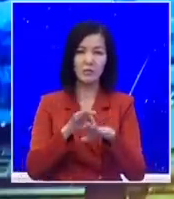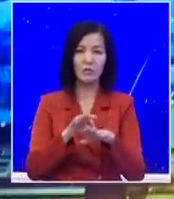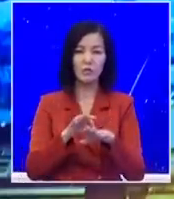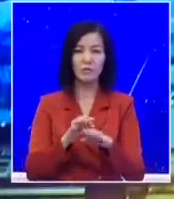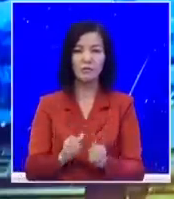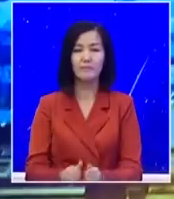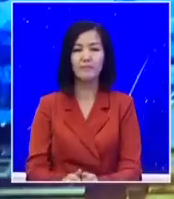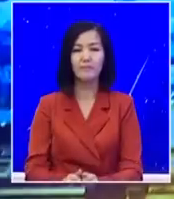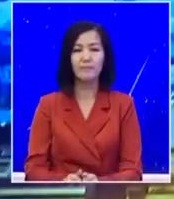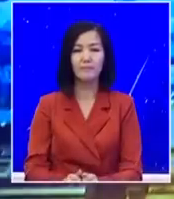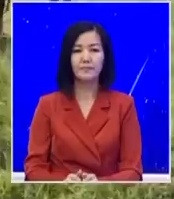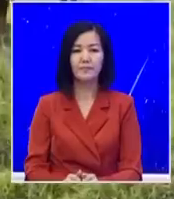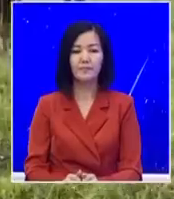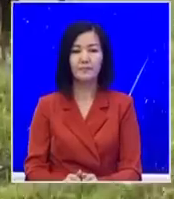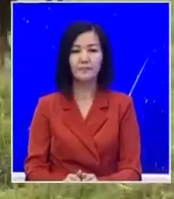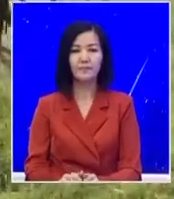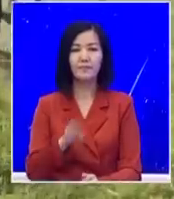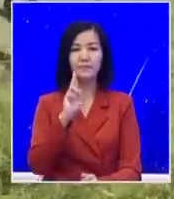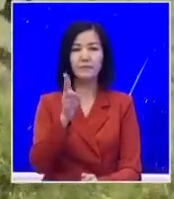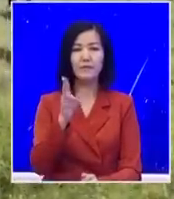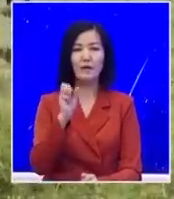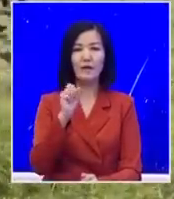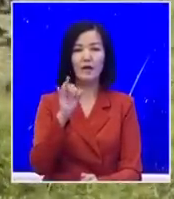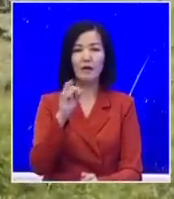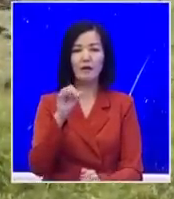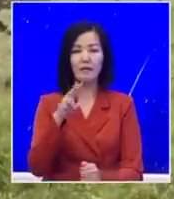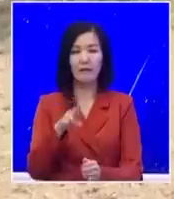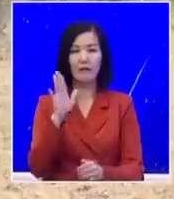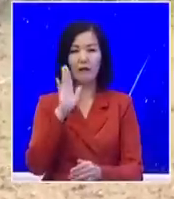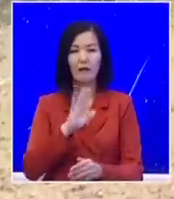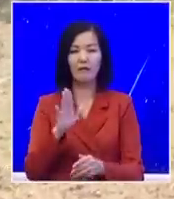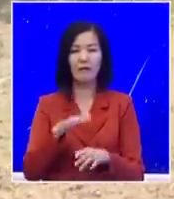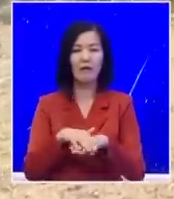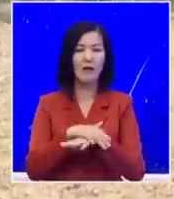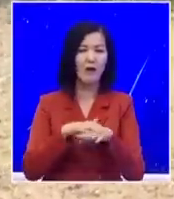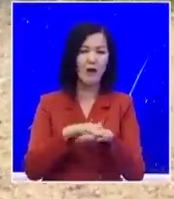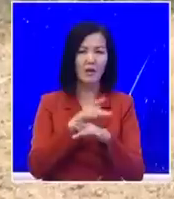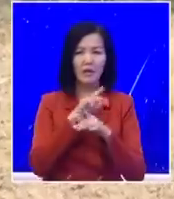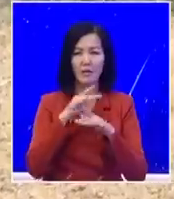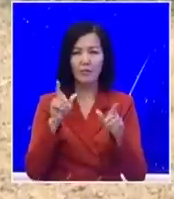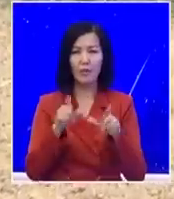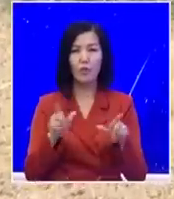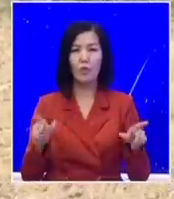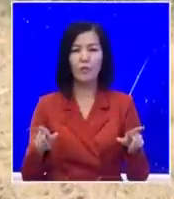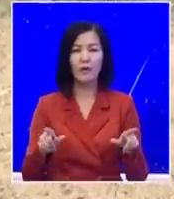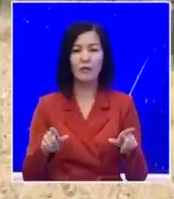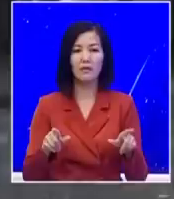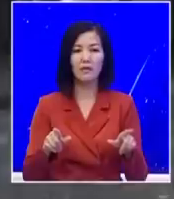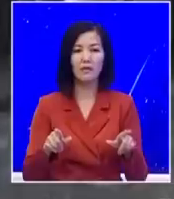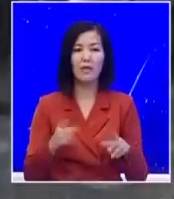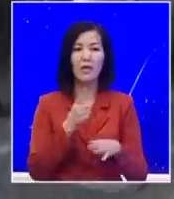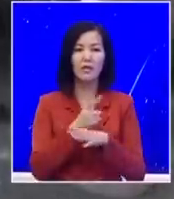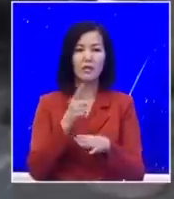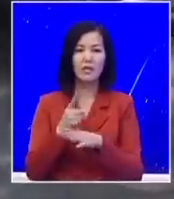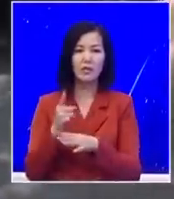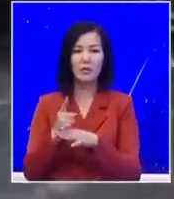жағалауларда тексеріс жүргізді. Қаратал Балақты өзендерінің қиылысы, жаға толы адам, үлкен кіші қызықтап бәрі жүр. Карантиндегі шектеуді